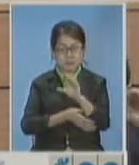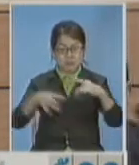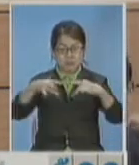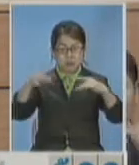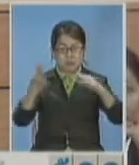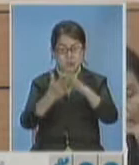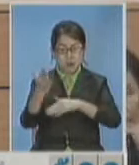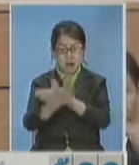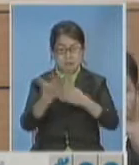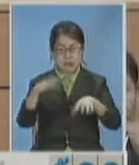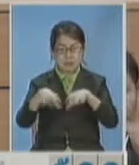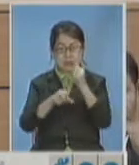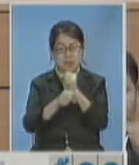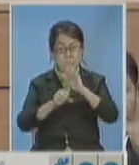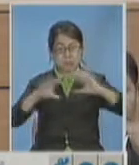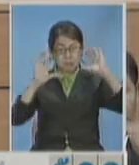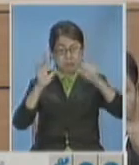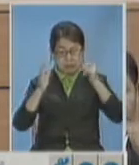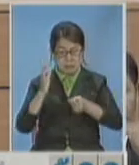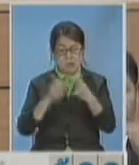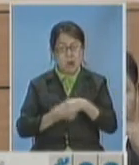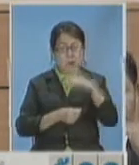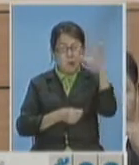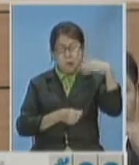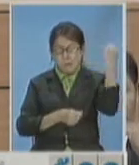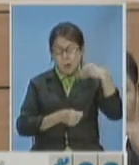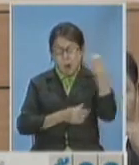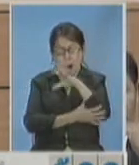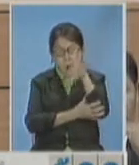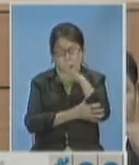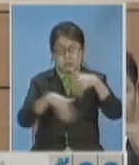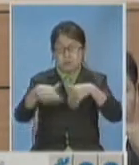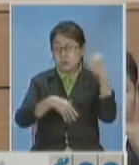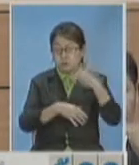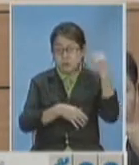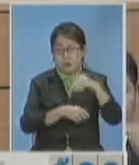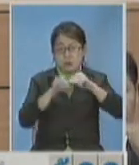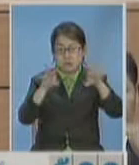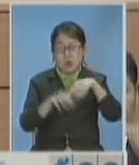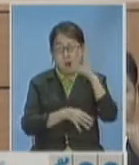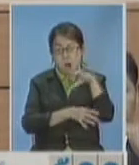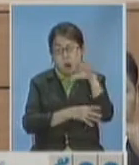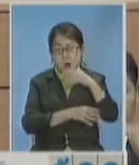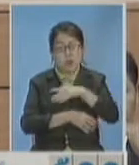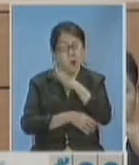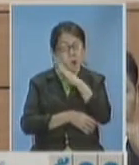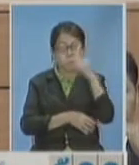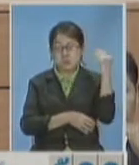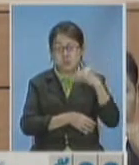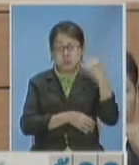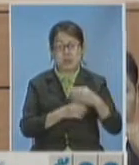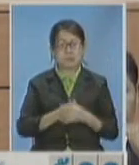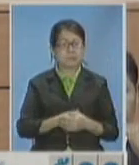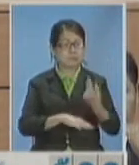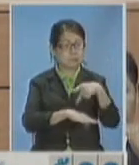บาลอย่างแท้จริงเป็นการโกหกหลอกลวงพี่น้องประชาชนไปวันๆท่านประธานครับผมจะ